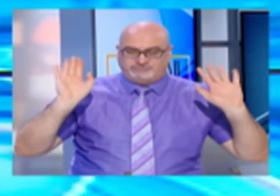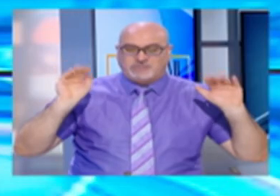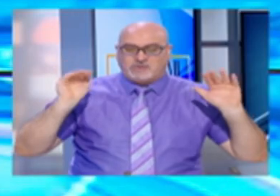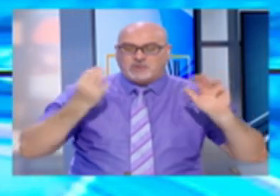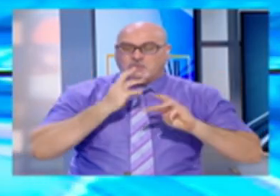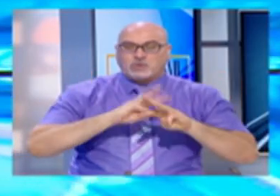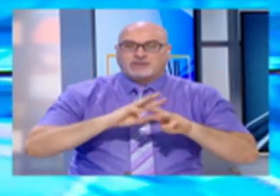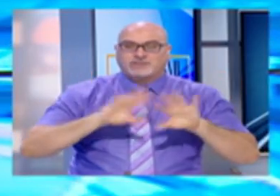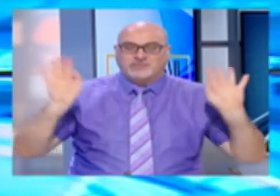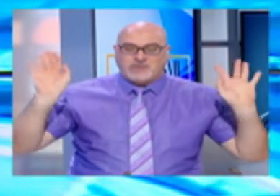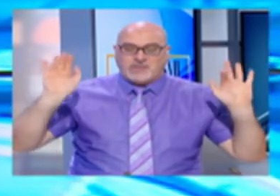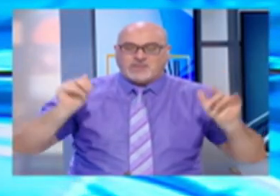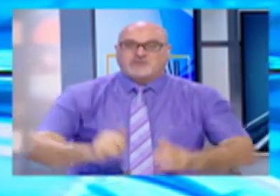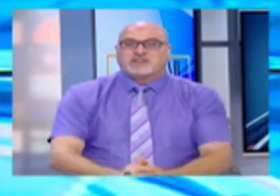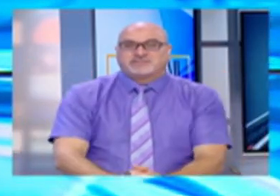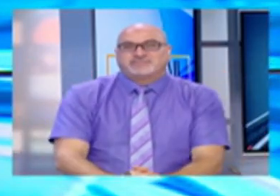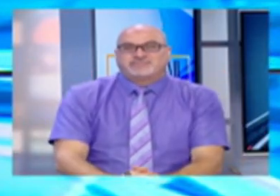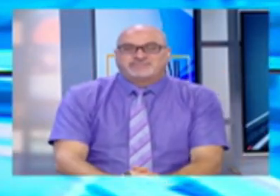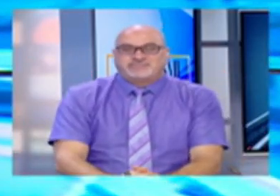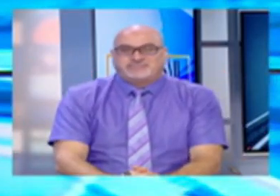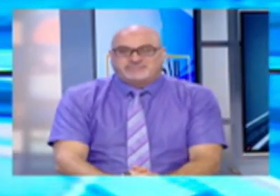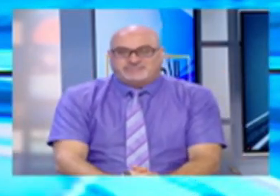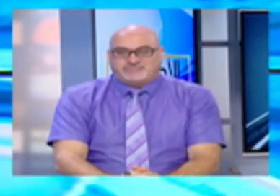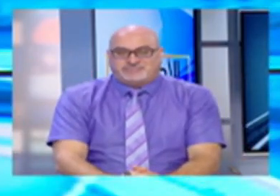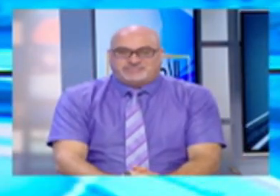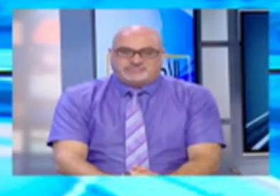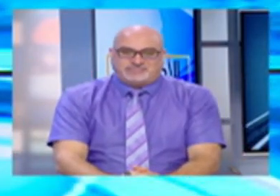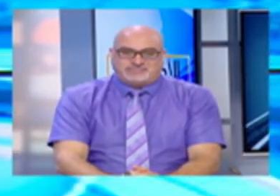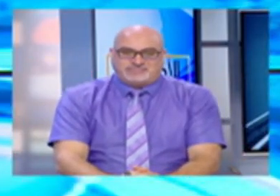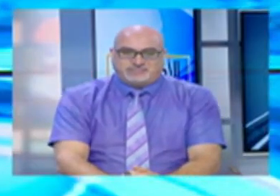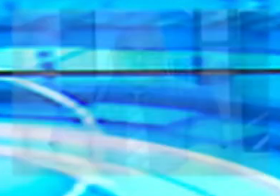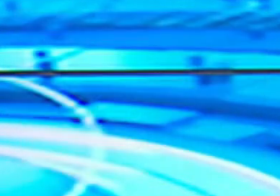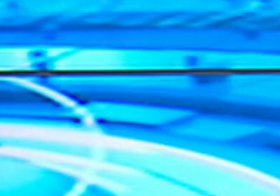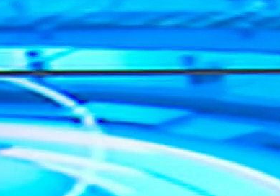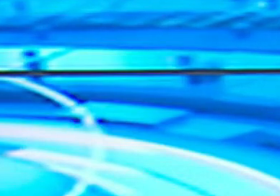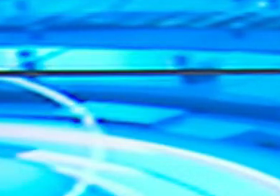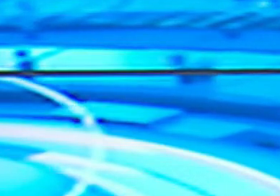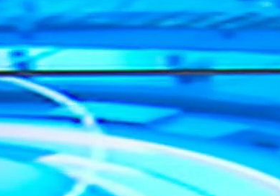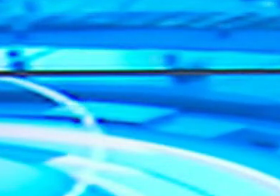9 لكم من أطيب المنى. السلام عليكم ورحمة الله تعالى وبركاته.